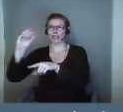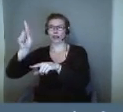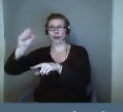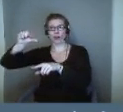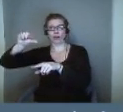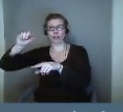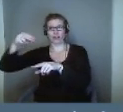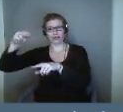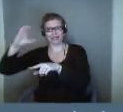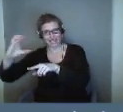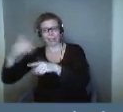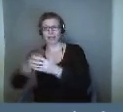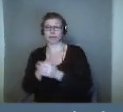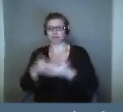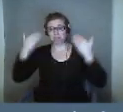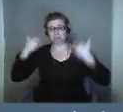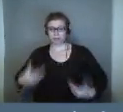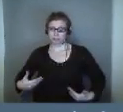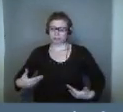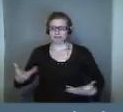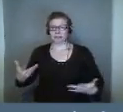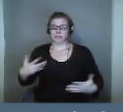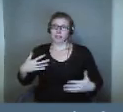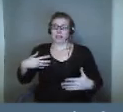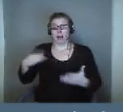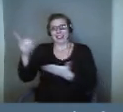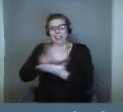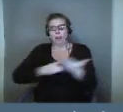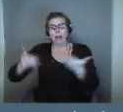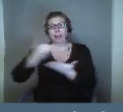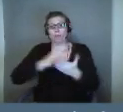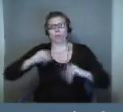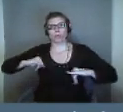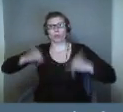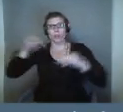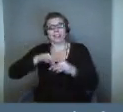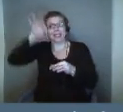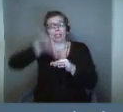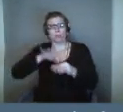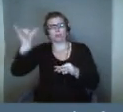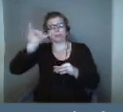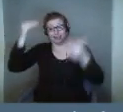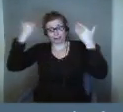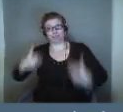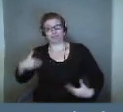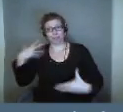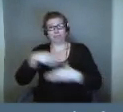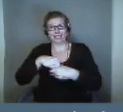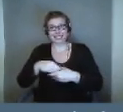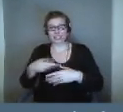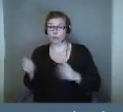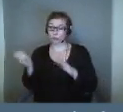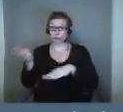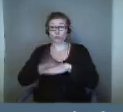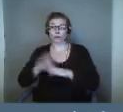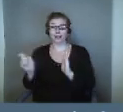du département. Et moi, quand je suis arrivé, ben, la mairie n'était pas du tout accessible et les écoles n'étaient pas accessibles non